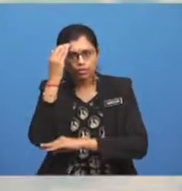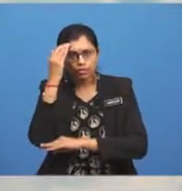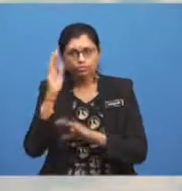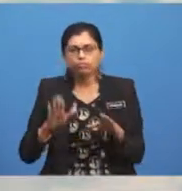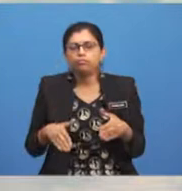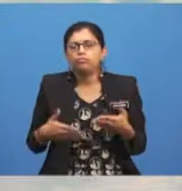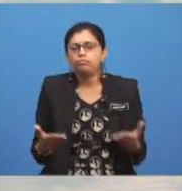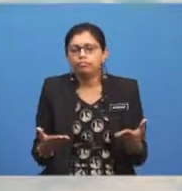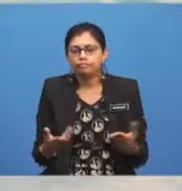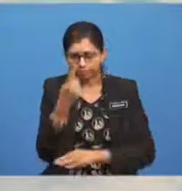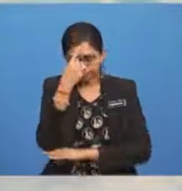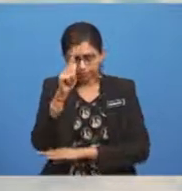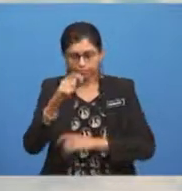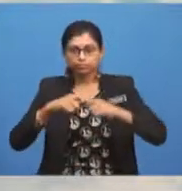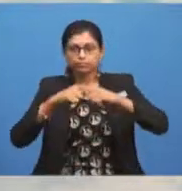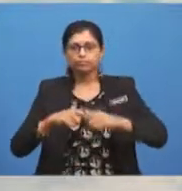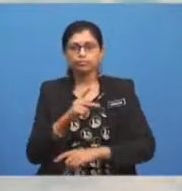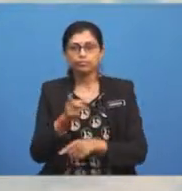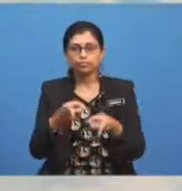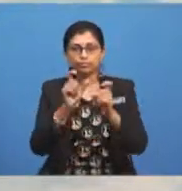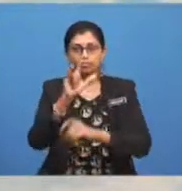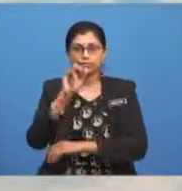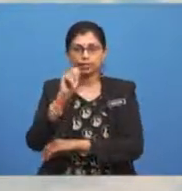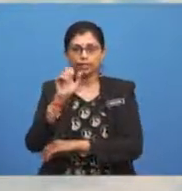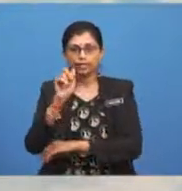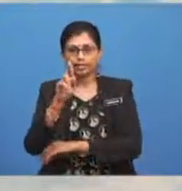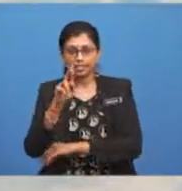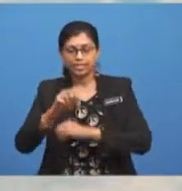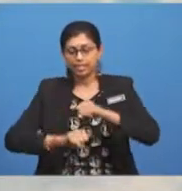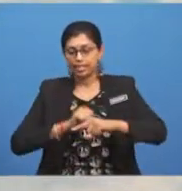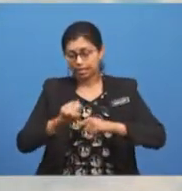nak menentukan laju linear satelit ini?